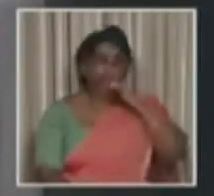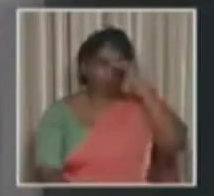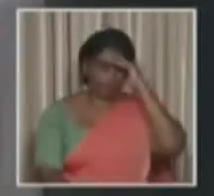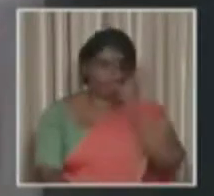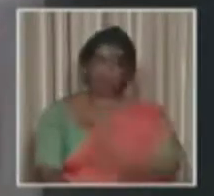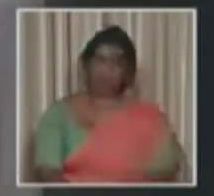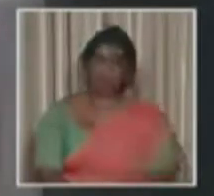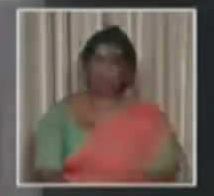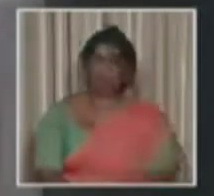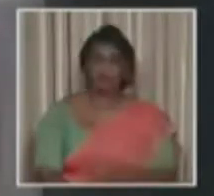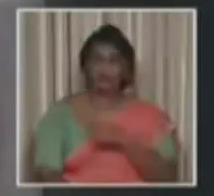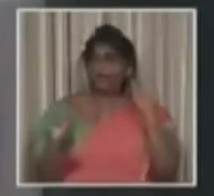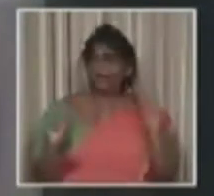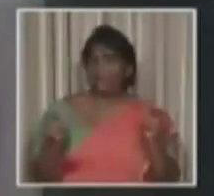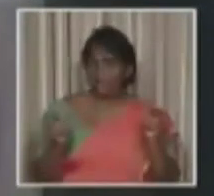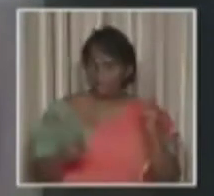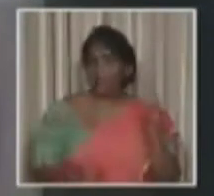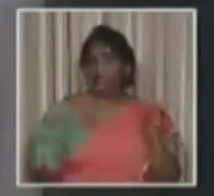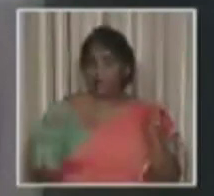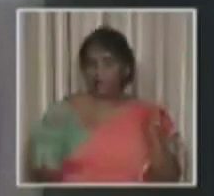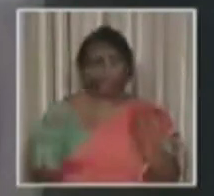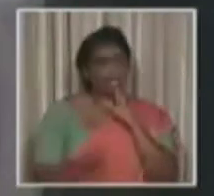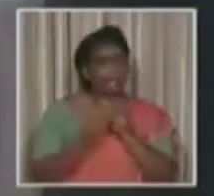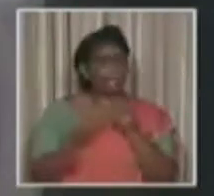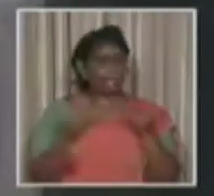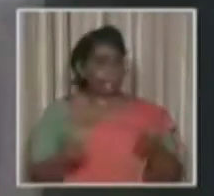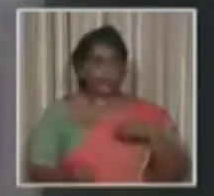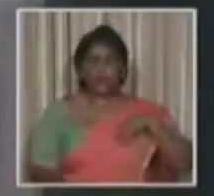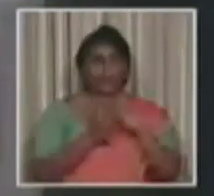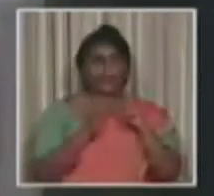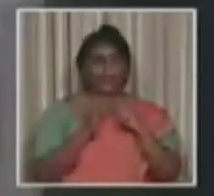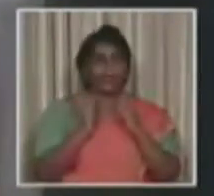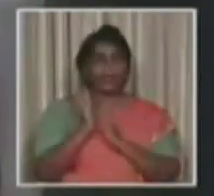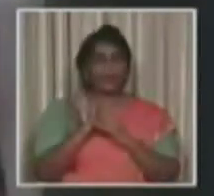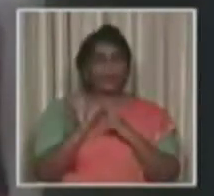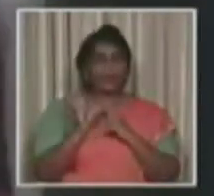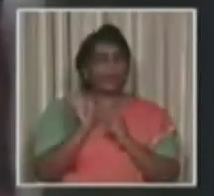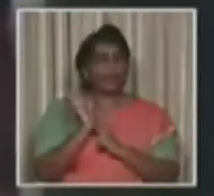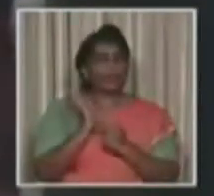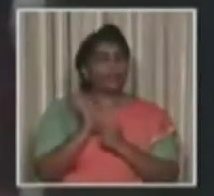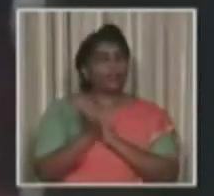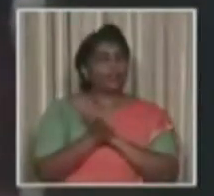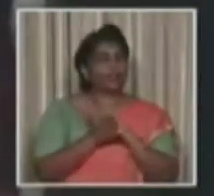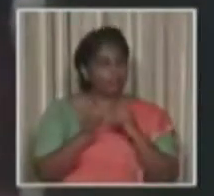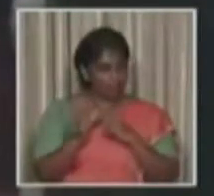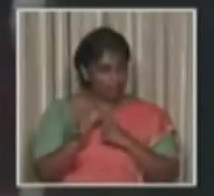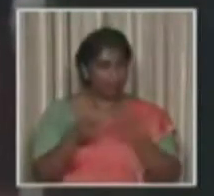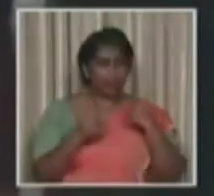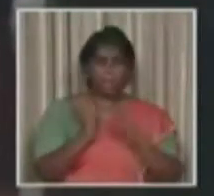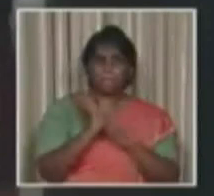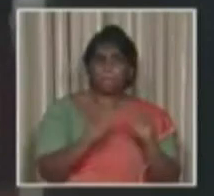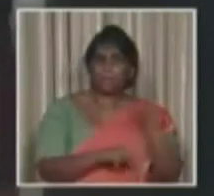කතානායකතුමනි, net fm රේඩියෝ එකේ ප්‍රවෘත්ති ප්‍රධානියා හේමන්ත කහවලගේ, ඒ වගේම මාධ්‍යවේදීන් සචින්